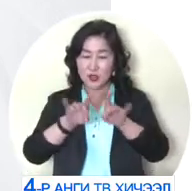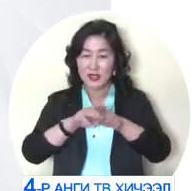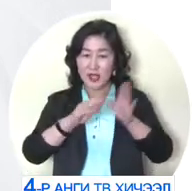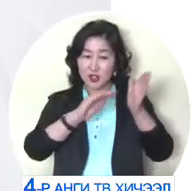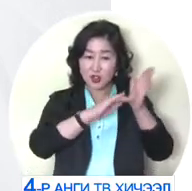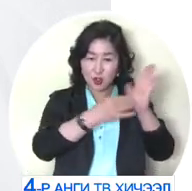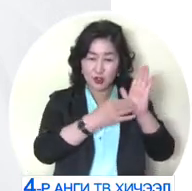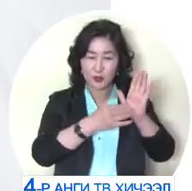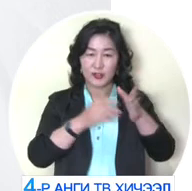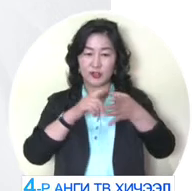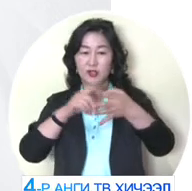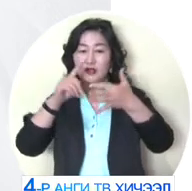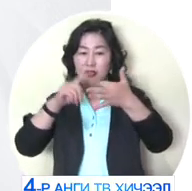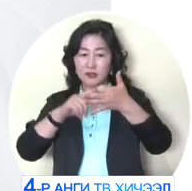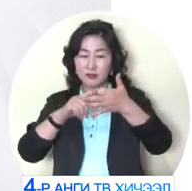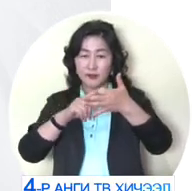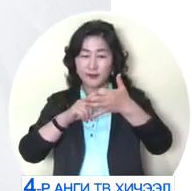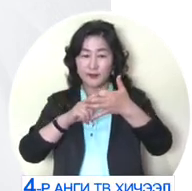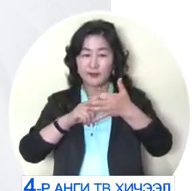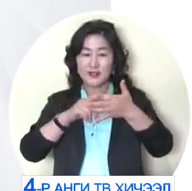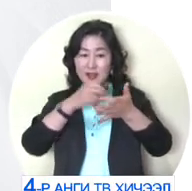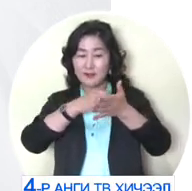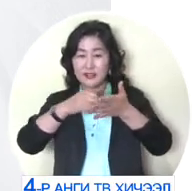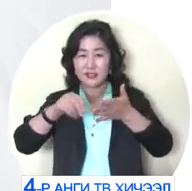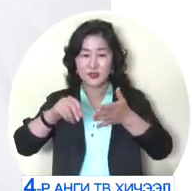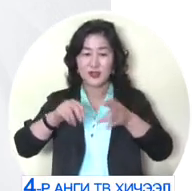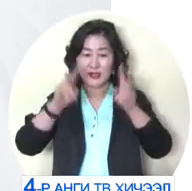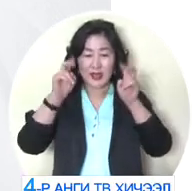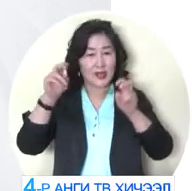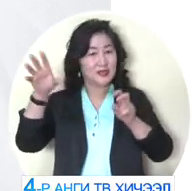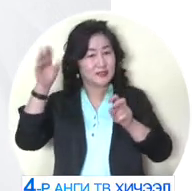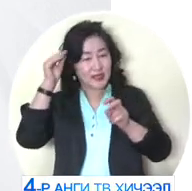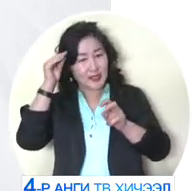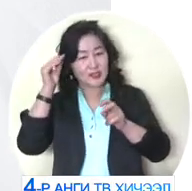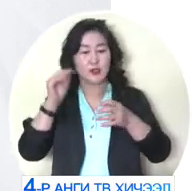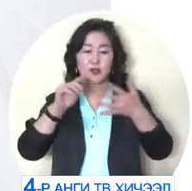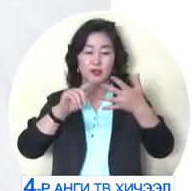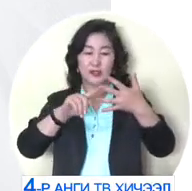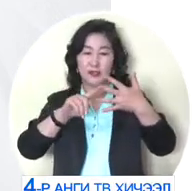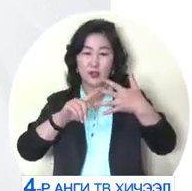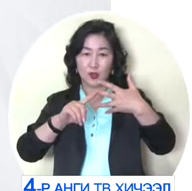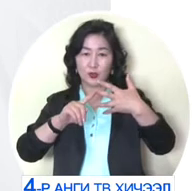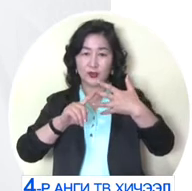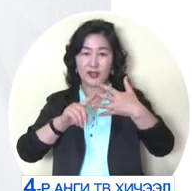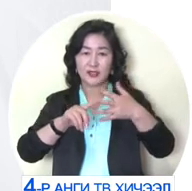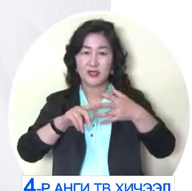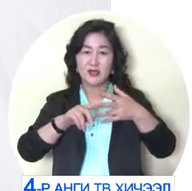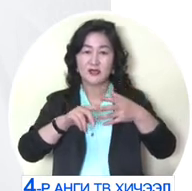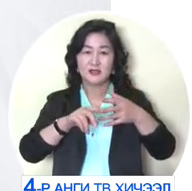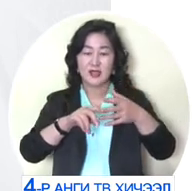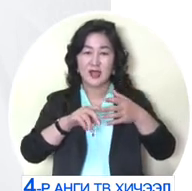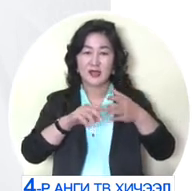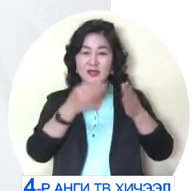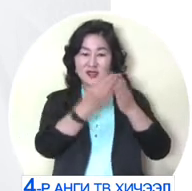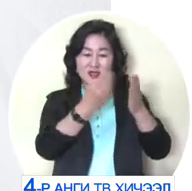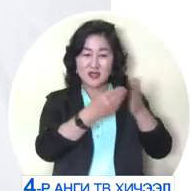санааг цуглуулна. Гуравдугаарт их нооргоо бичнэ. Энэ хамгийн чухал шүү дээ. Дараа